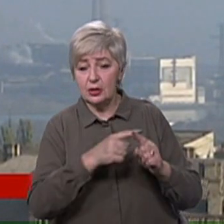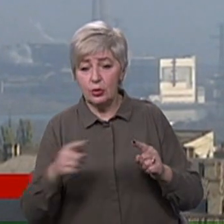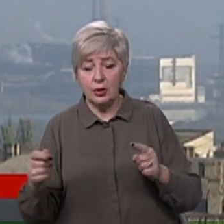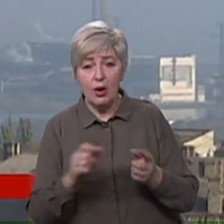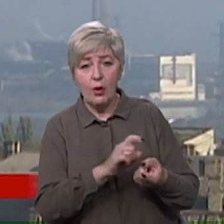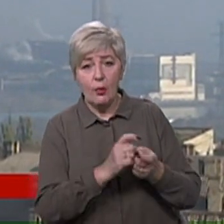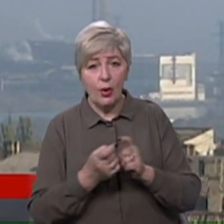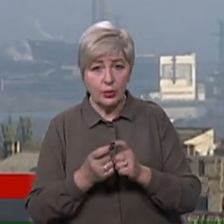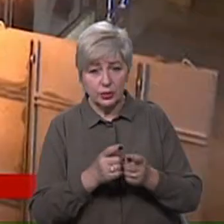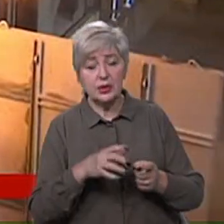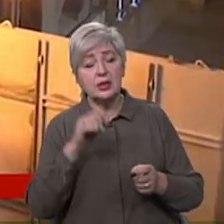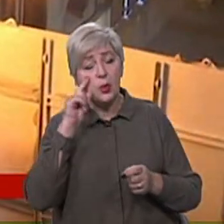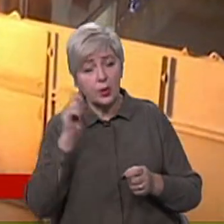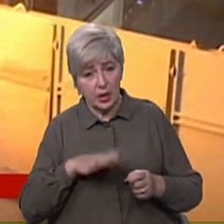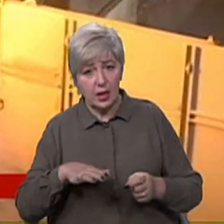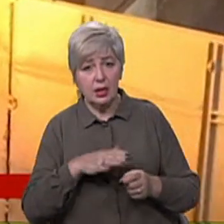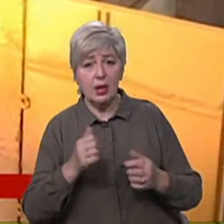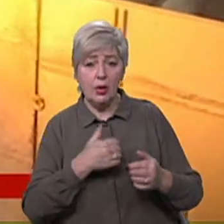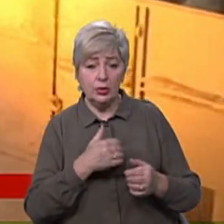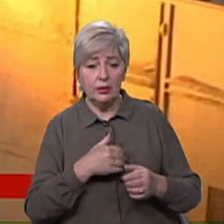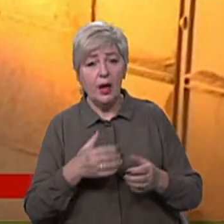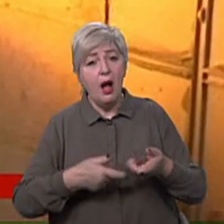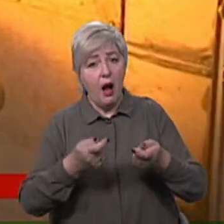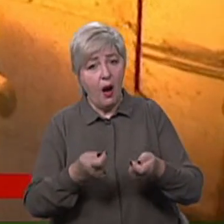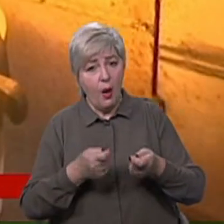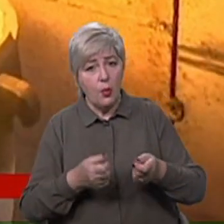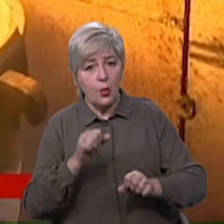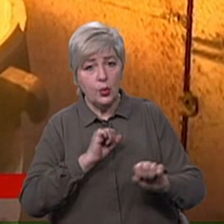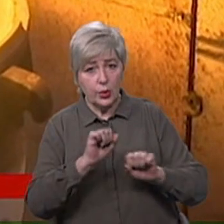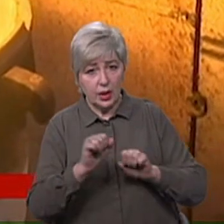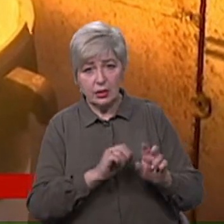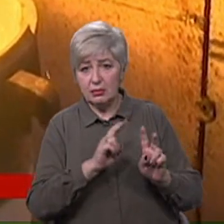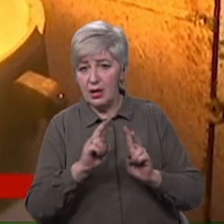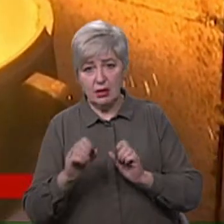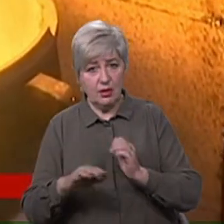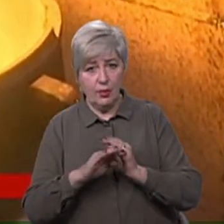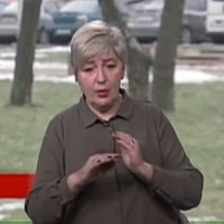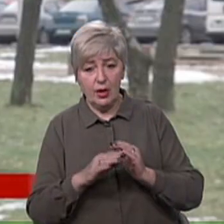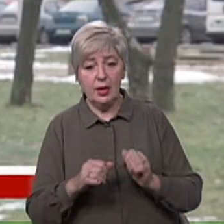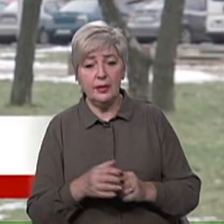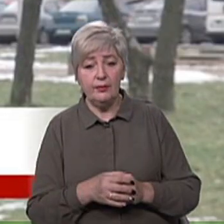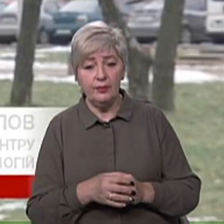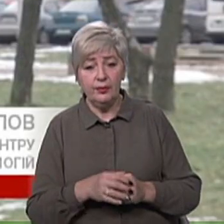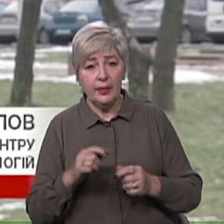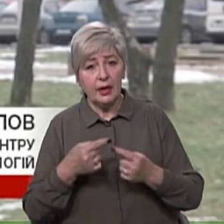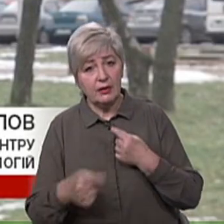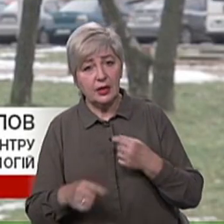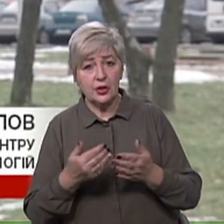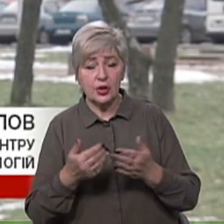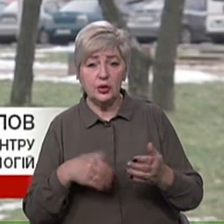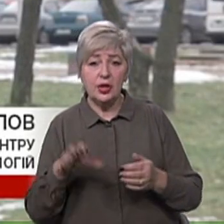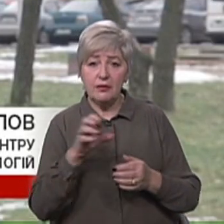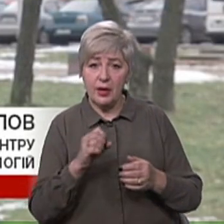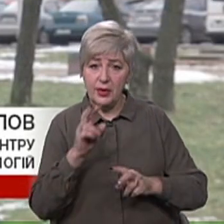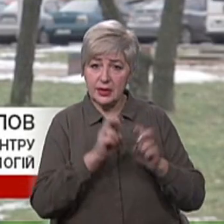й Україна. Та поки уряд ніяк не допомагає, а сам бізнес не впорається. В отличие от европейских предприятий,